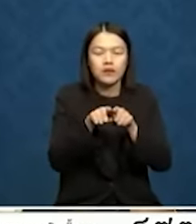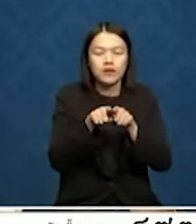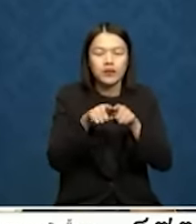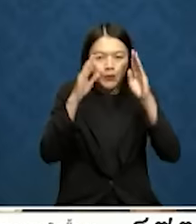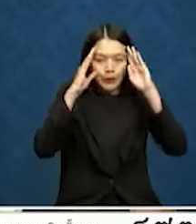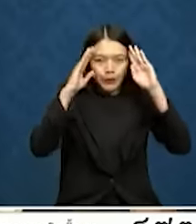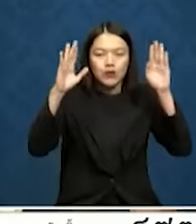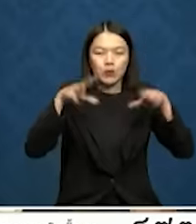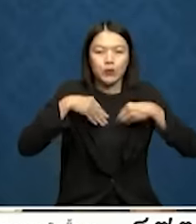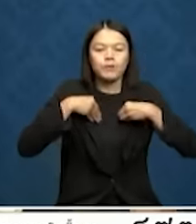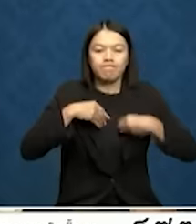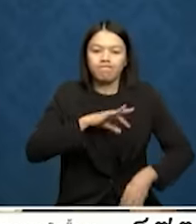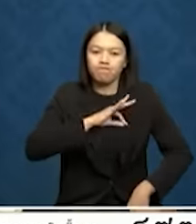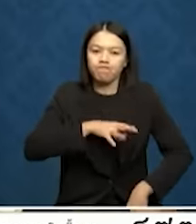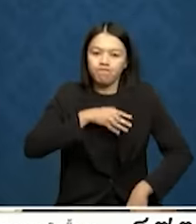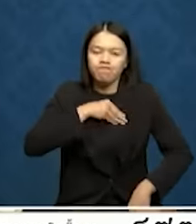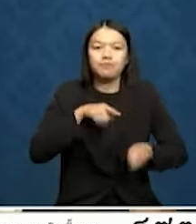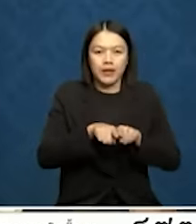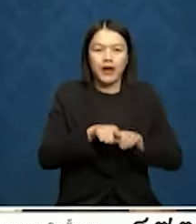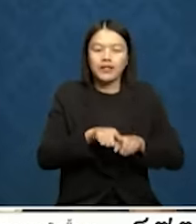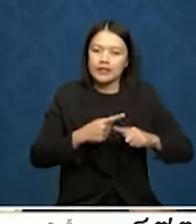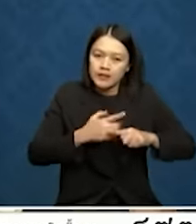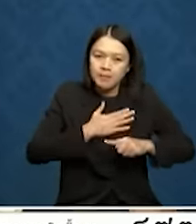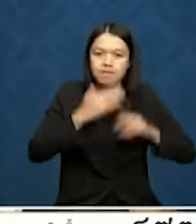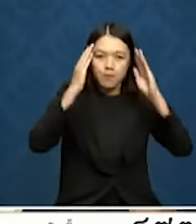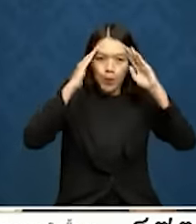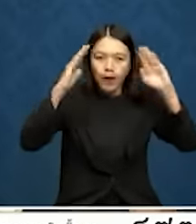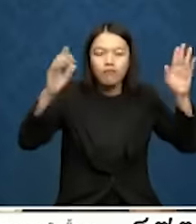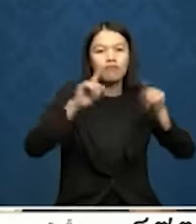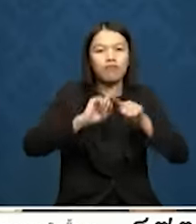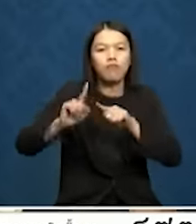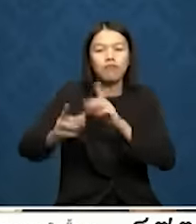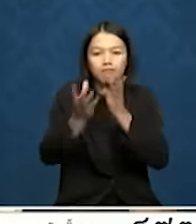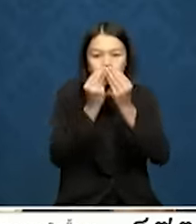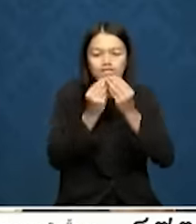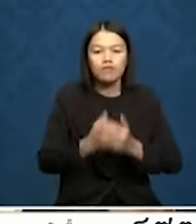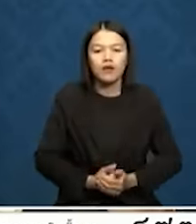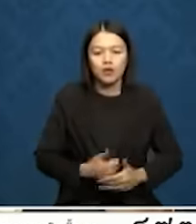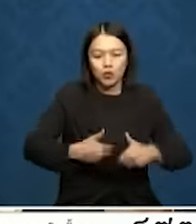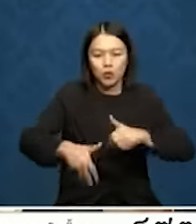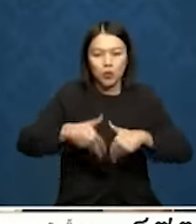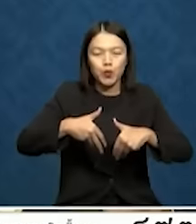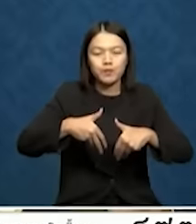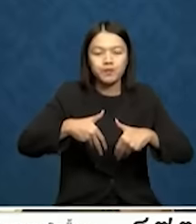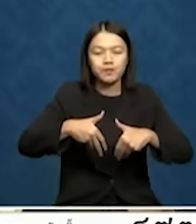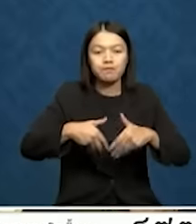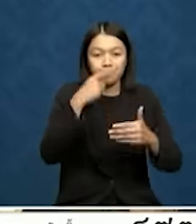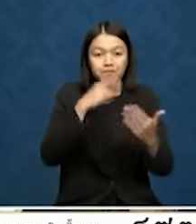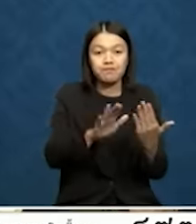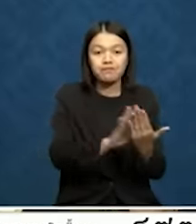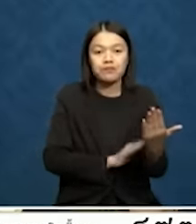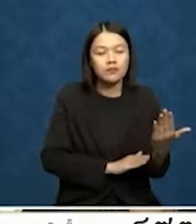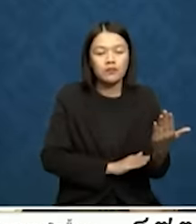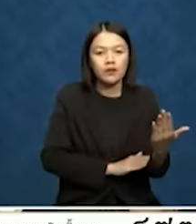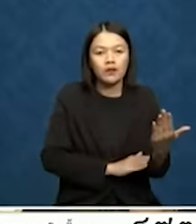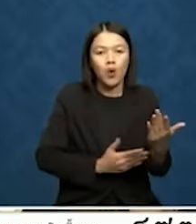วมกันครับทุกคนได้รับบาดแผลได้รับประสบการณ์หลายๆอย่างประชาชนในประเทศนี้อาจจะ